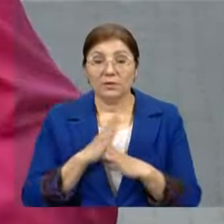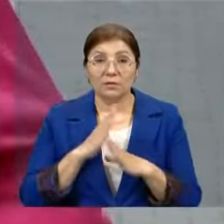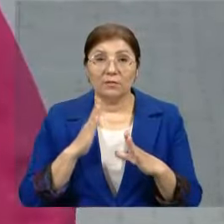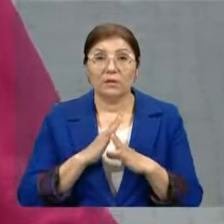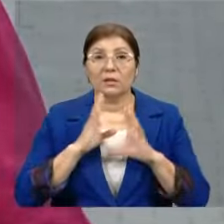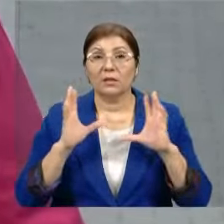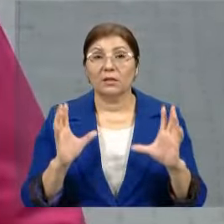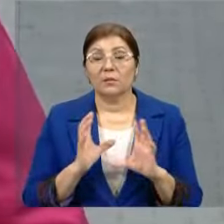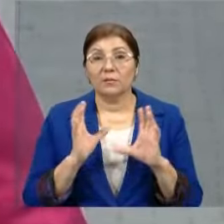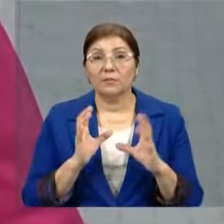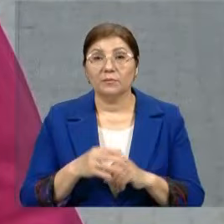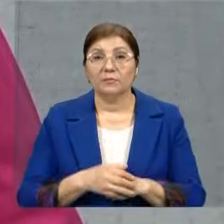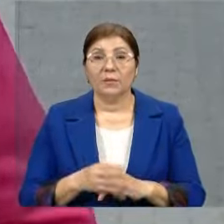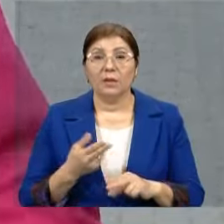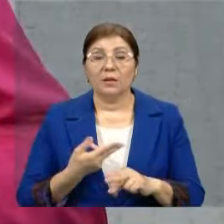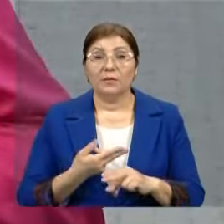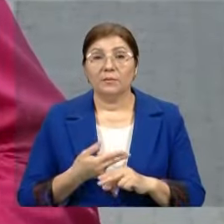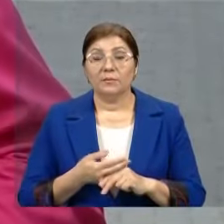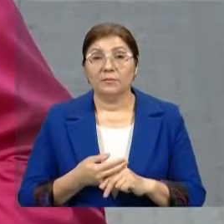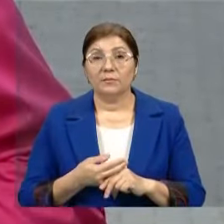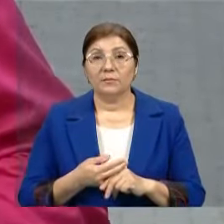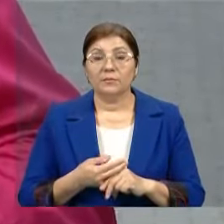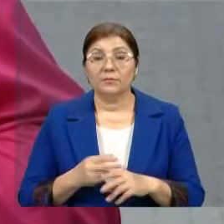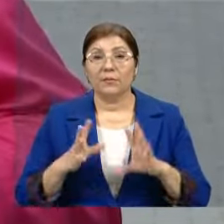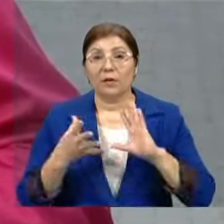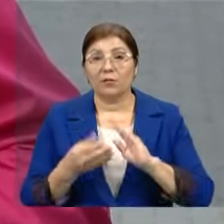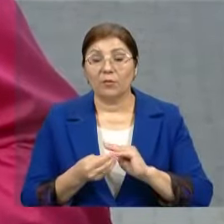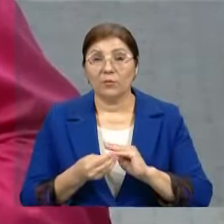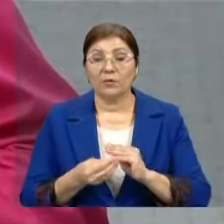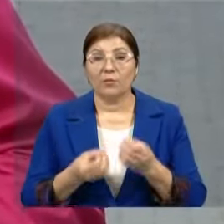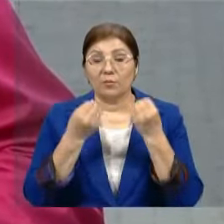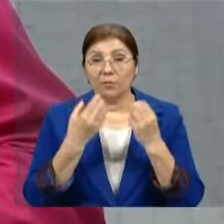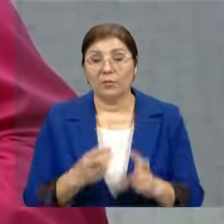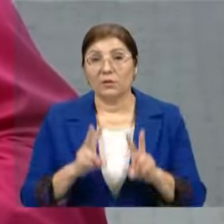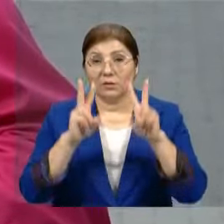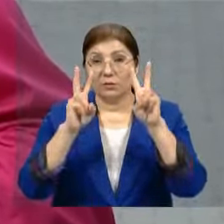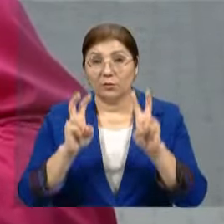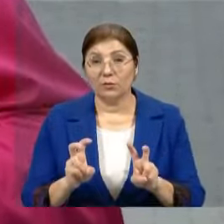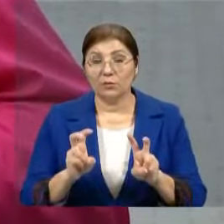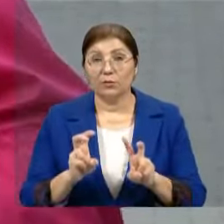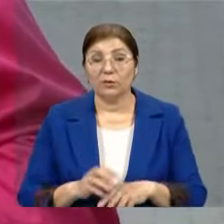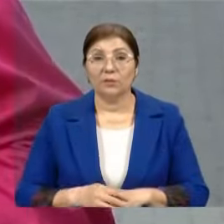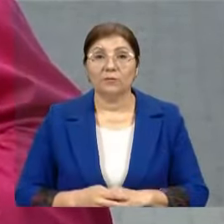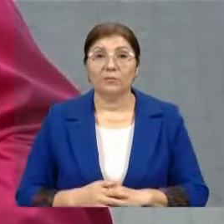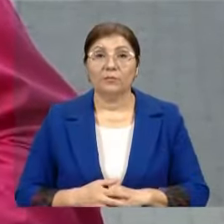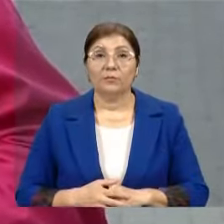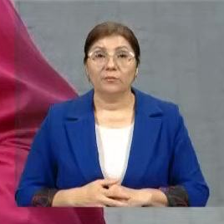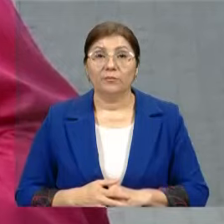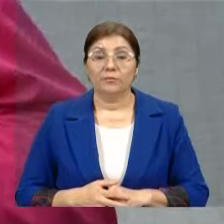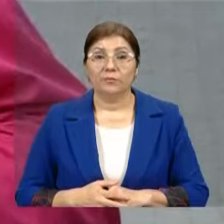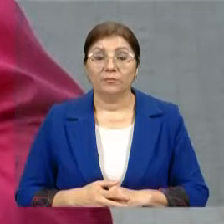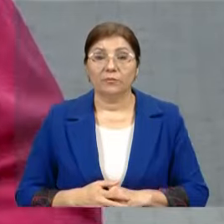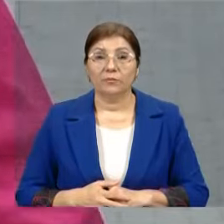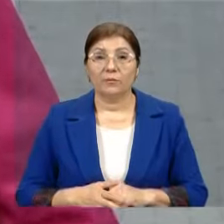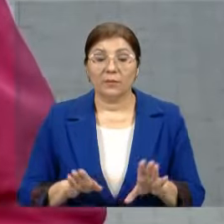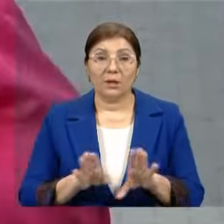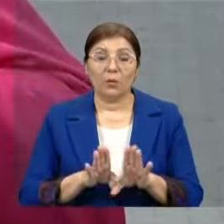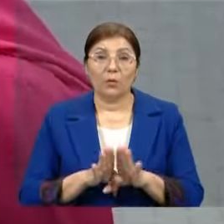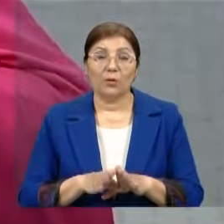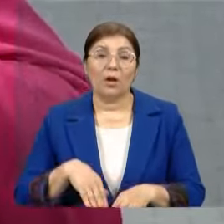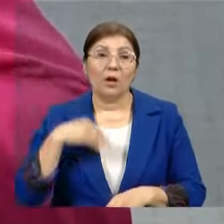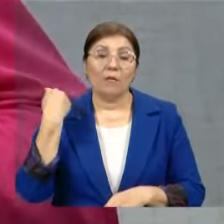добром, эта земля. В общем, простой лозунг для первоклашек, будем так говорить, можно в школах.